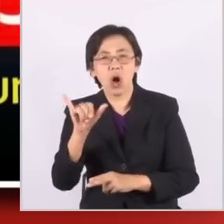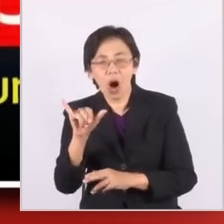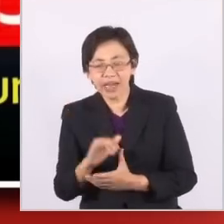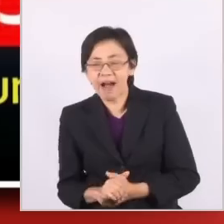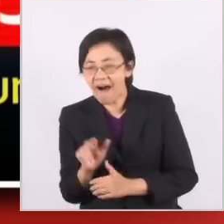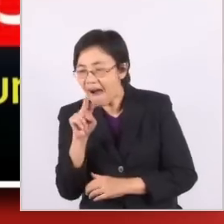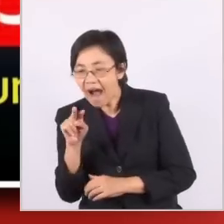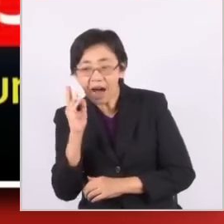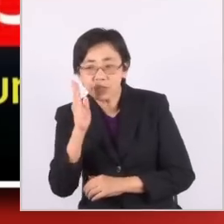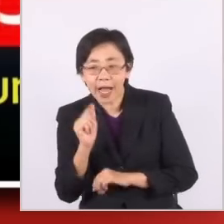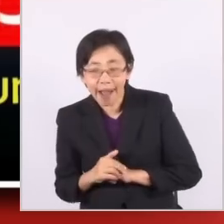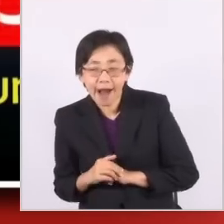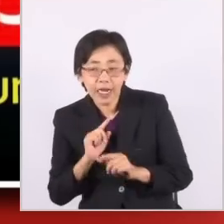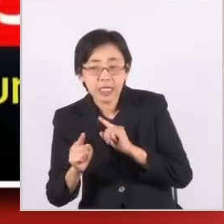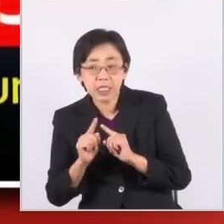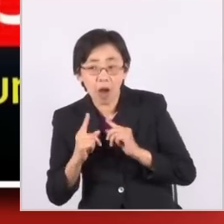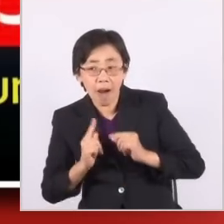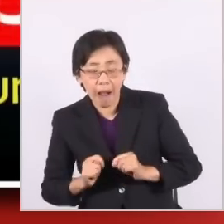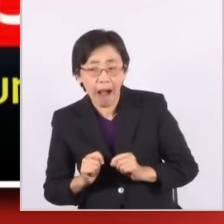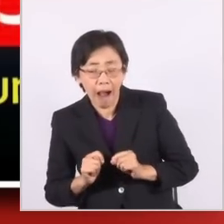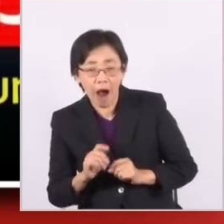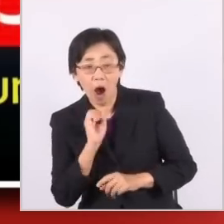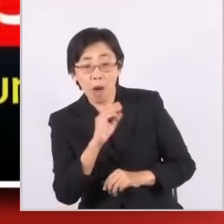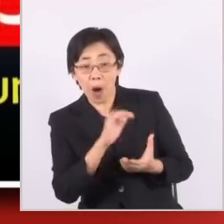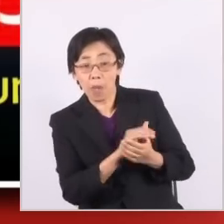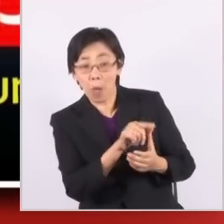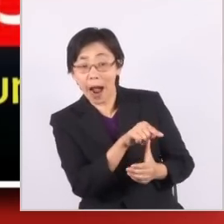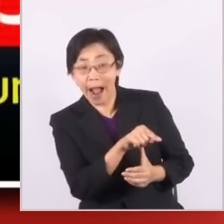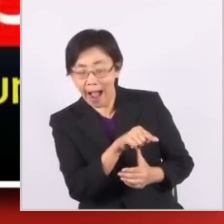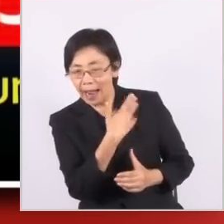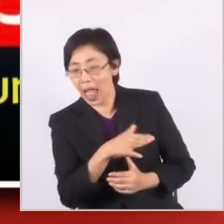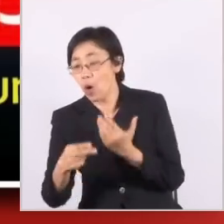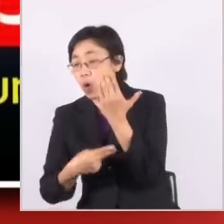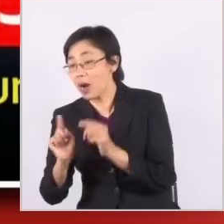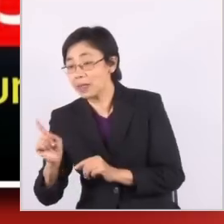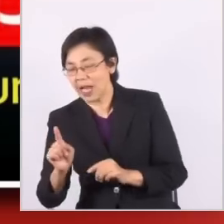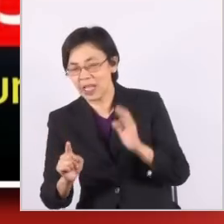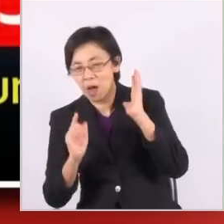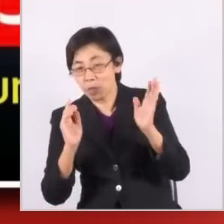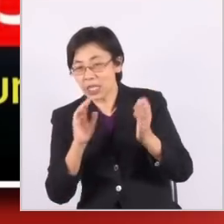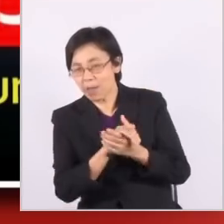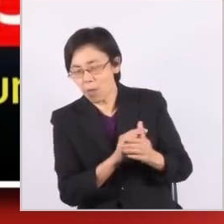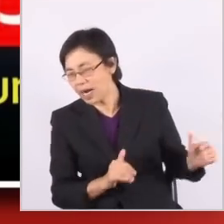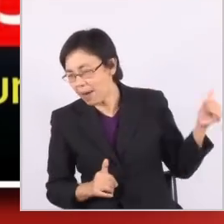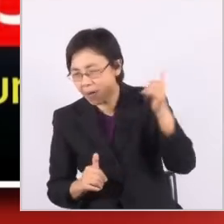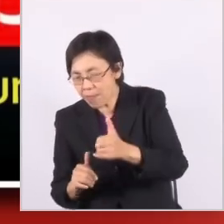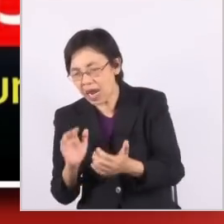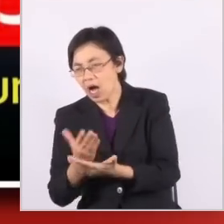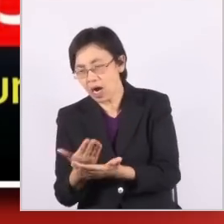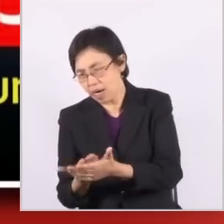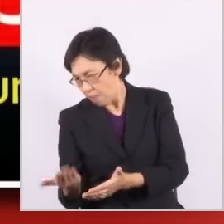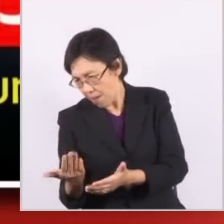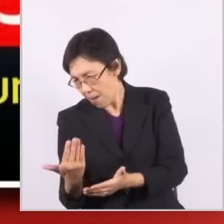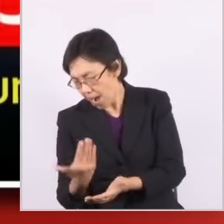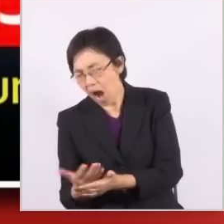เพื่อขายบริการแล้วก็โทรศัพท์บอกผัวว่าอยู่ที่โรงแรมไหนจากนั้นผัวก็จะต่างไปที่โรงแรมขนาดนั้นแล้วก็ตบทรัพย์โดนมาแล้วหลายคน